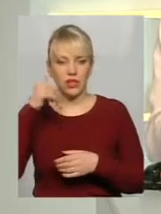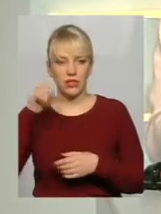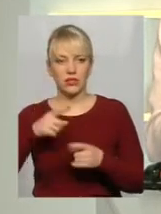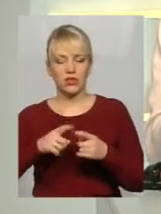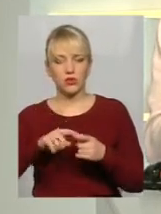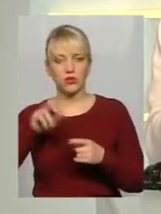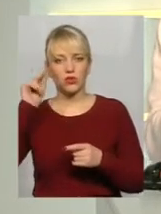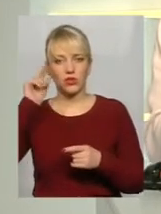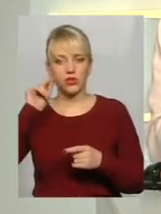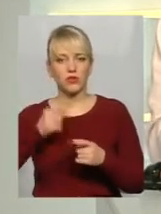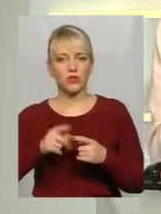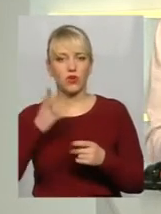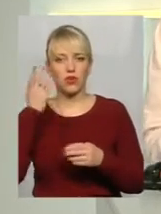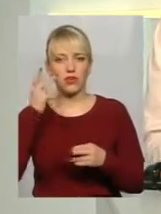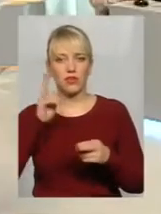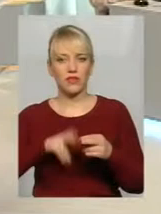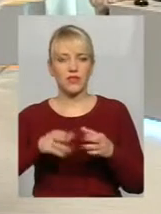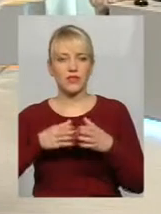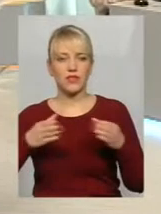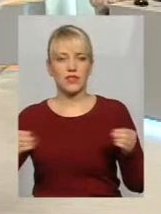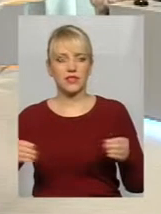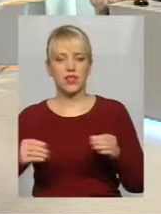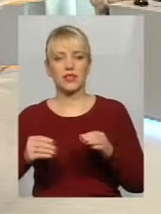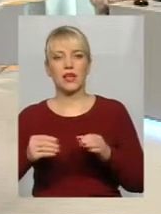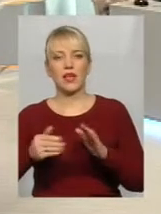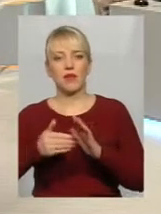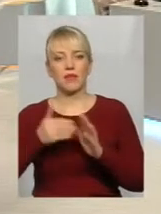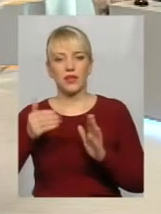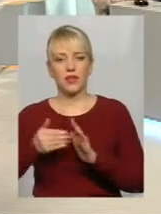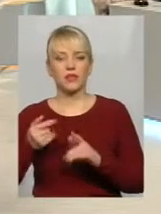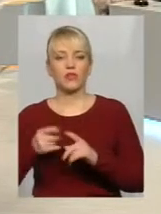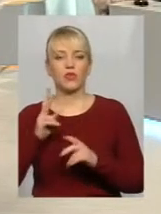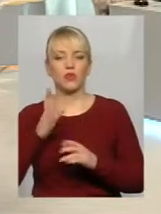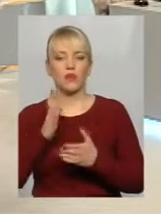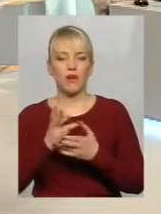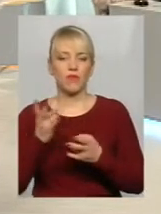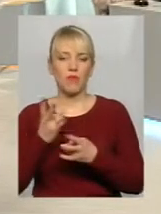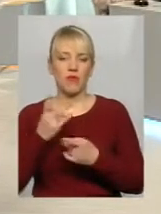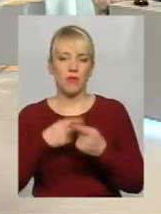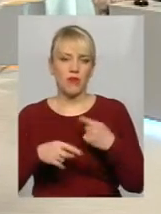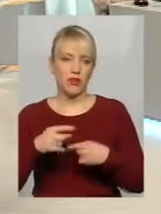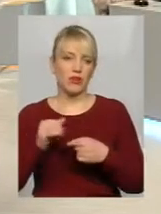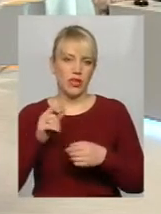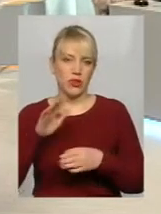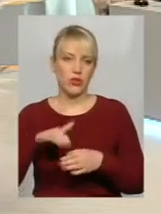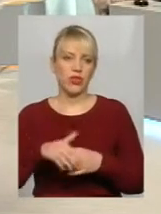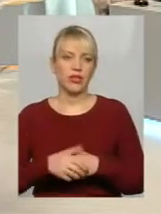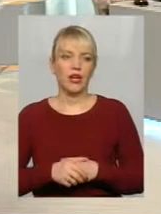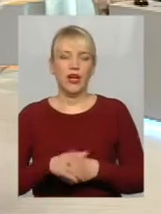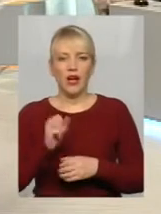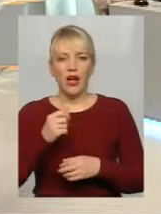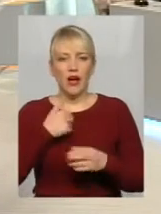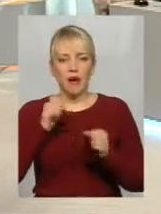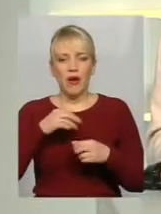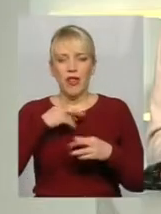цифру, коли завершиться весняний призов, хто мав повернутися, так? Так, тоді... так. А чи, трошки